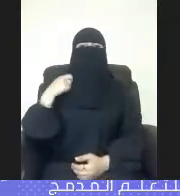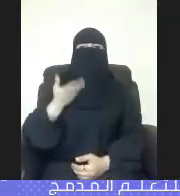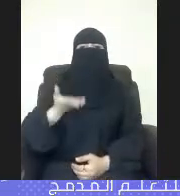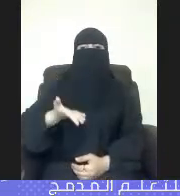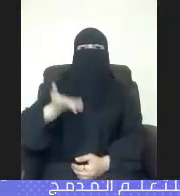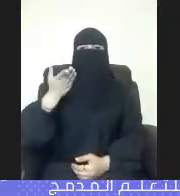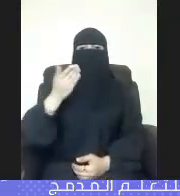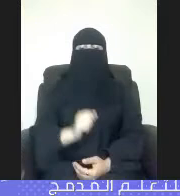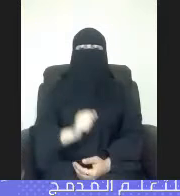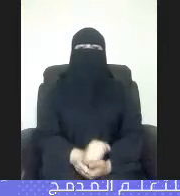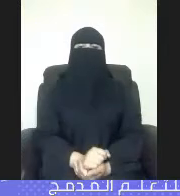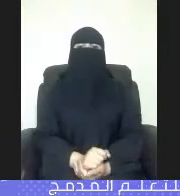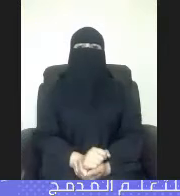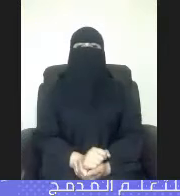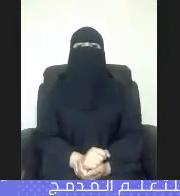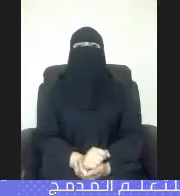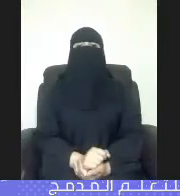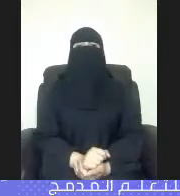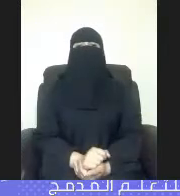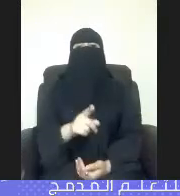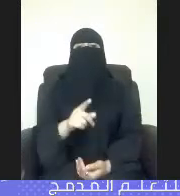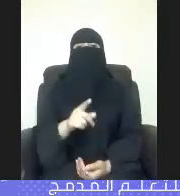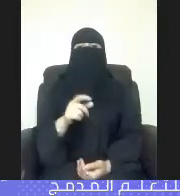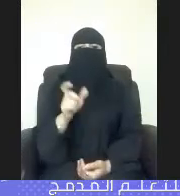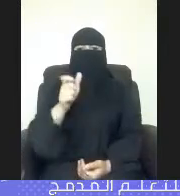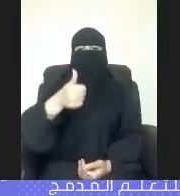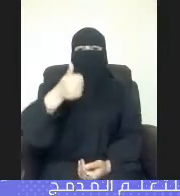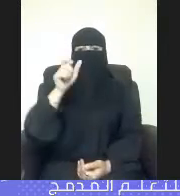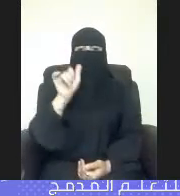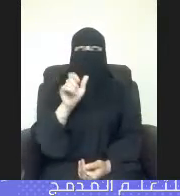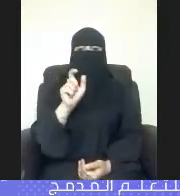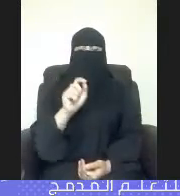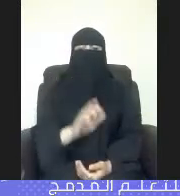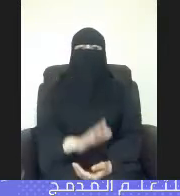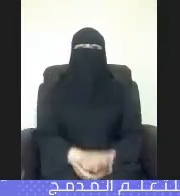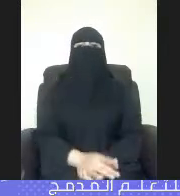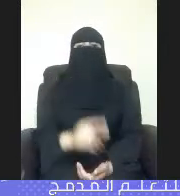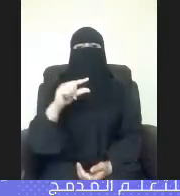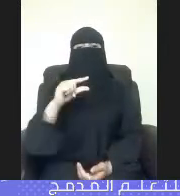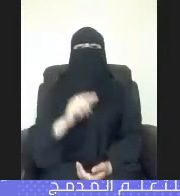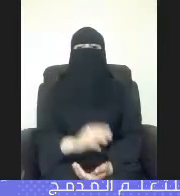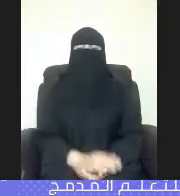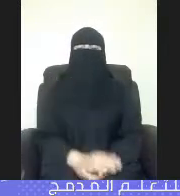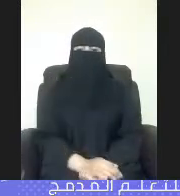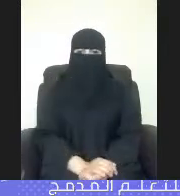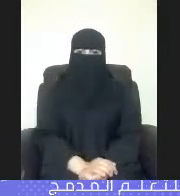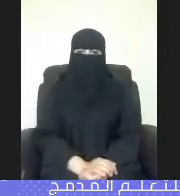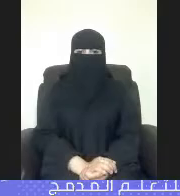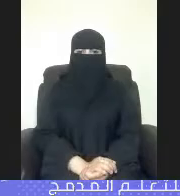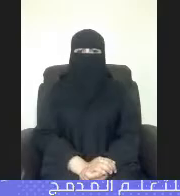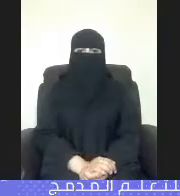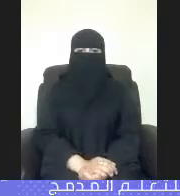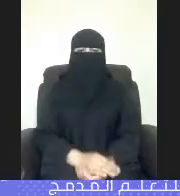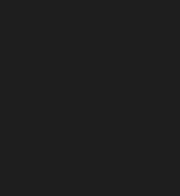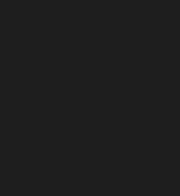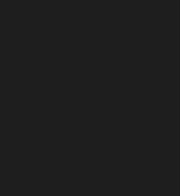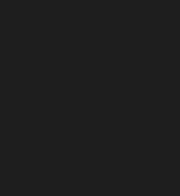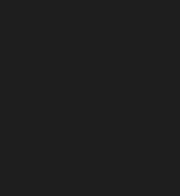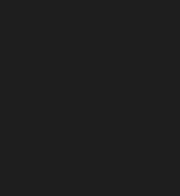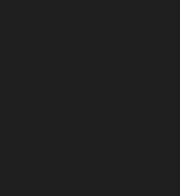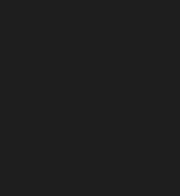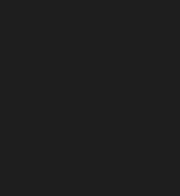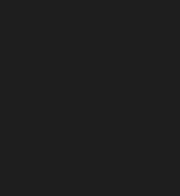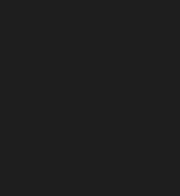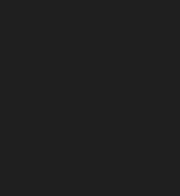الدكتور نايف جبلي. الآن وقبل أن نبدأ حلقة النقاش،